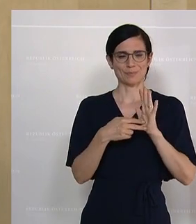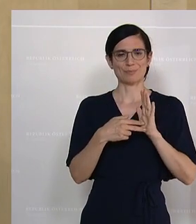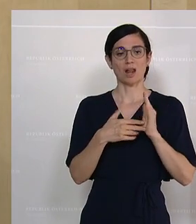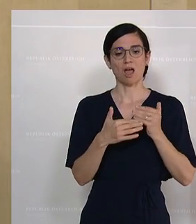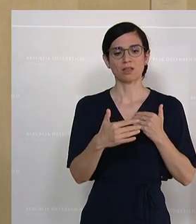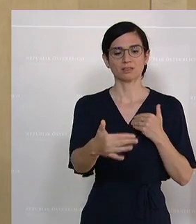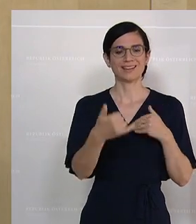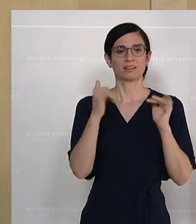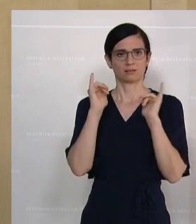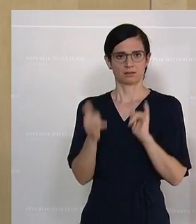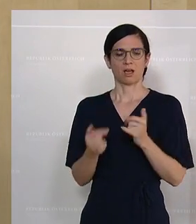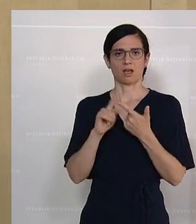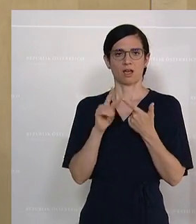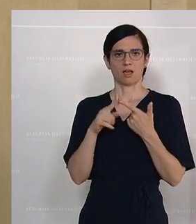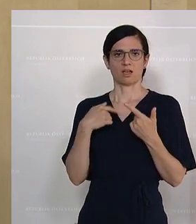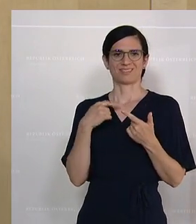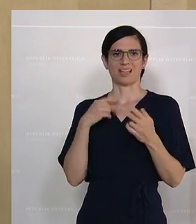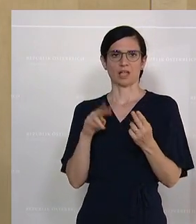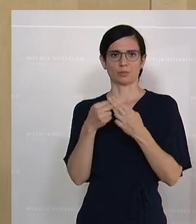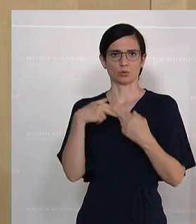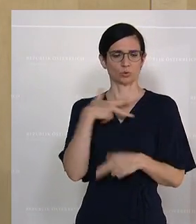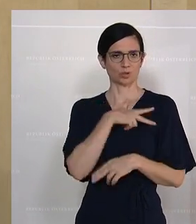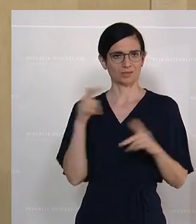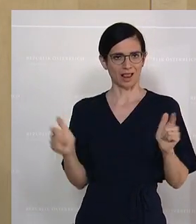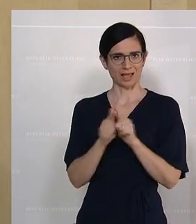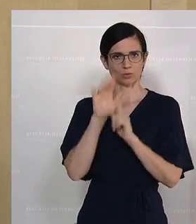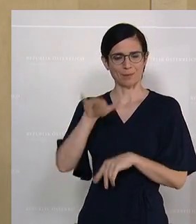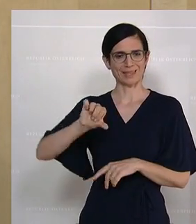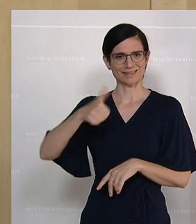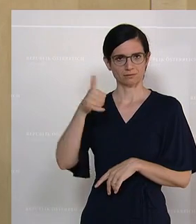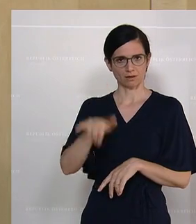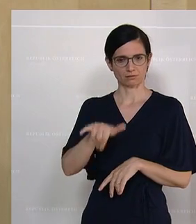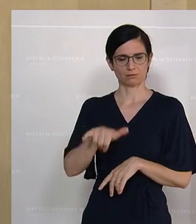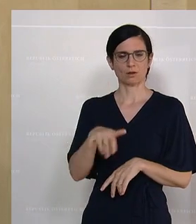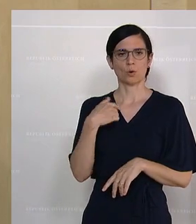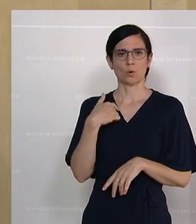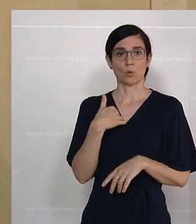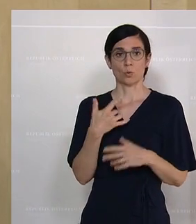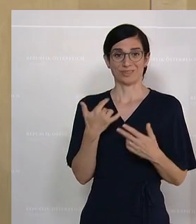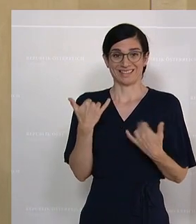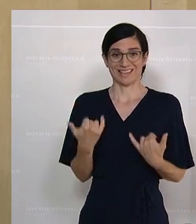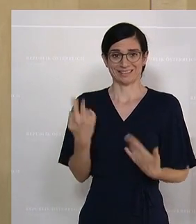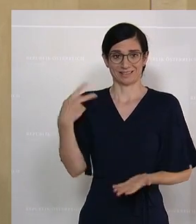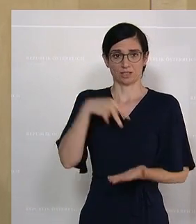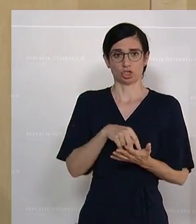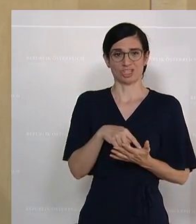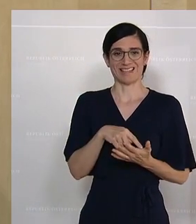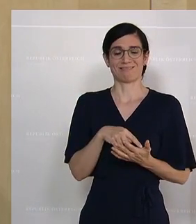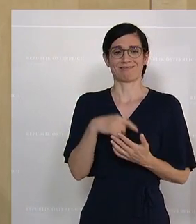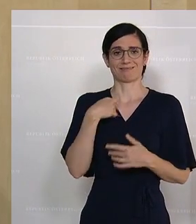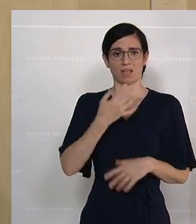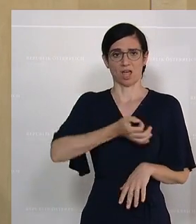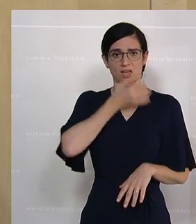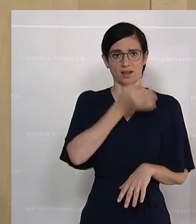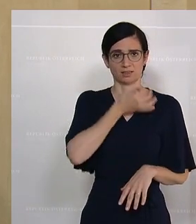es wird die valorisierung der sozialleistungen geben das notwendig sein wird mit ersten jänner und ich würde mich nicht hier herstellen als wie soll